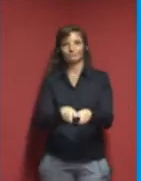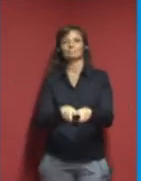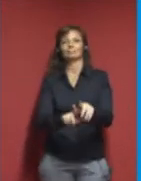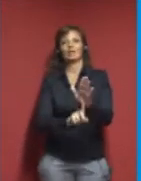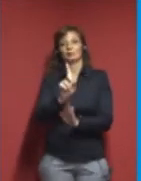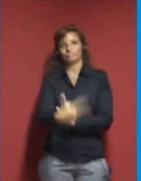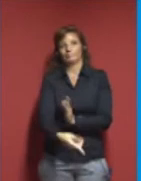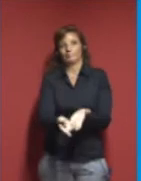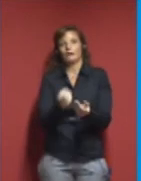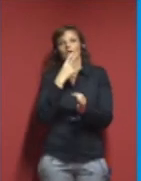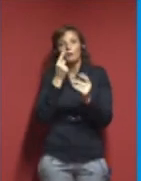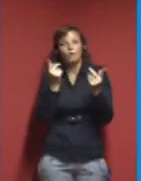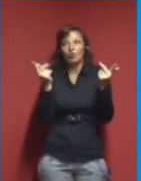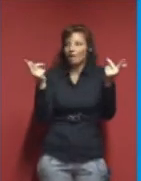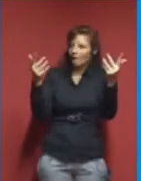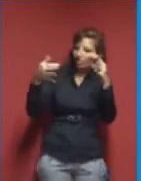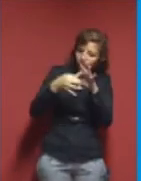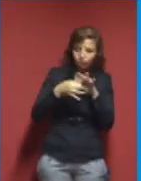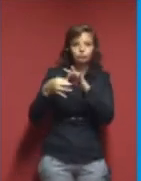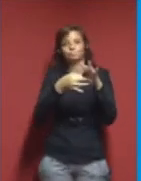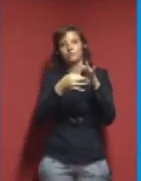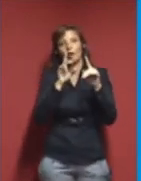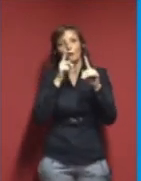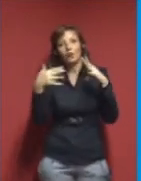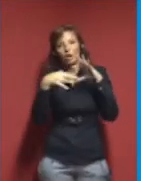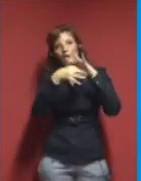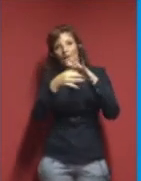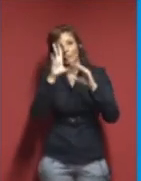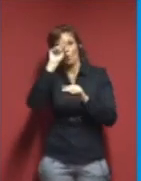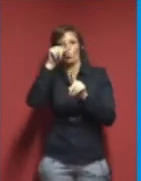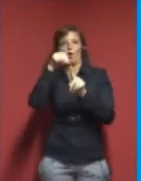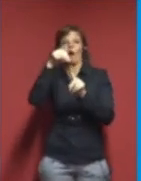interrelarsi e trovare nuovi collegamenti, nuovi nessi.